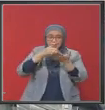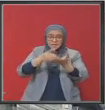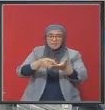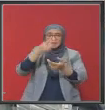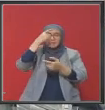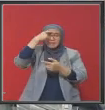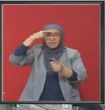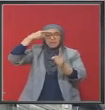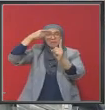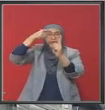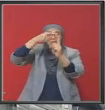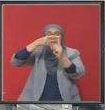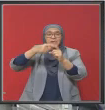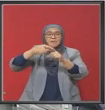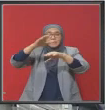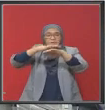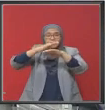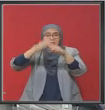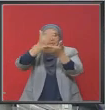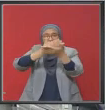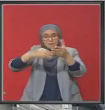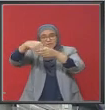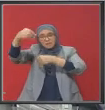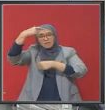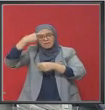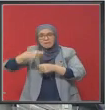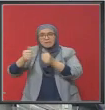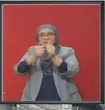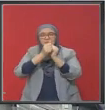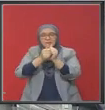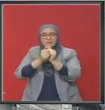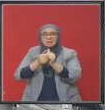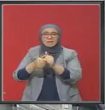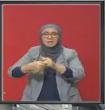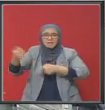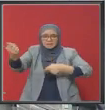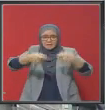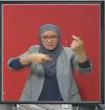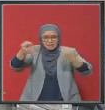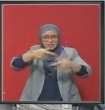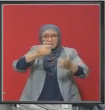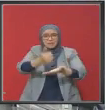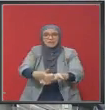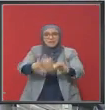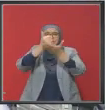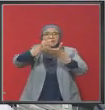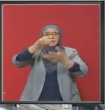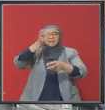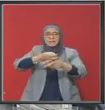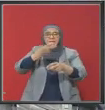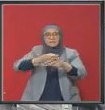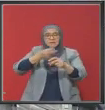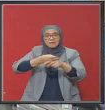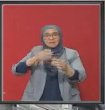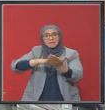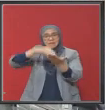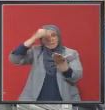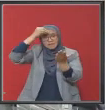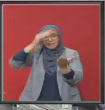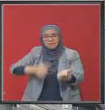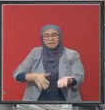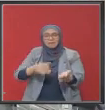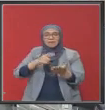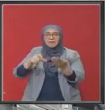luas sama-sama menyalurkan sumbangan bagi membantu meringankan pesulap kesulitan pelajar yang berkepulauan dalam meneruskan